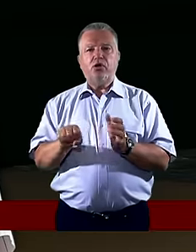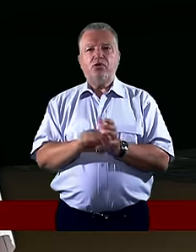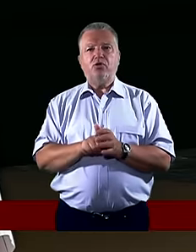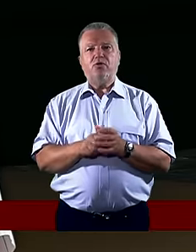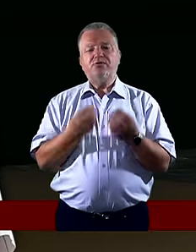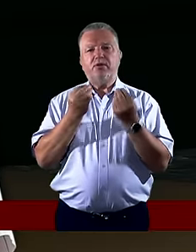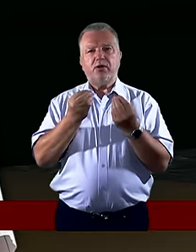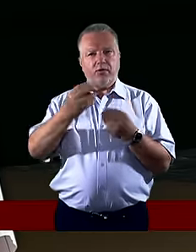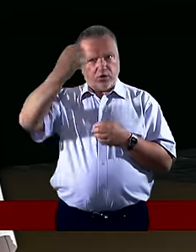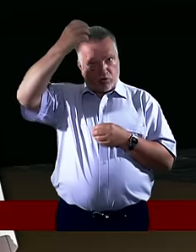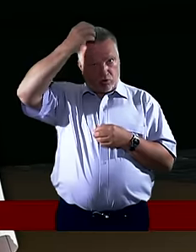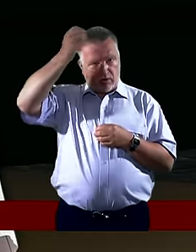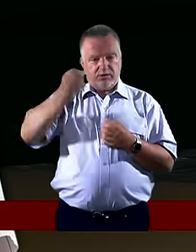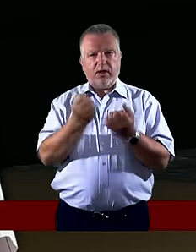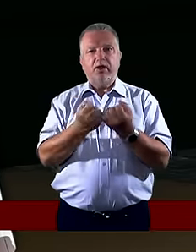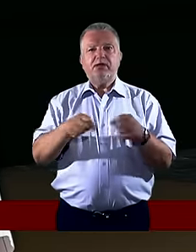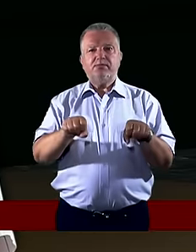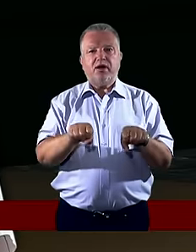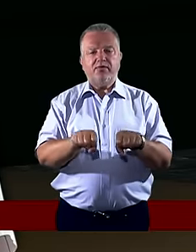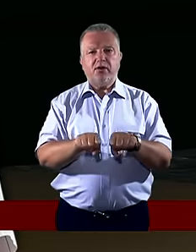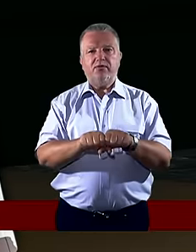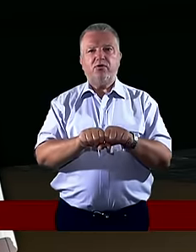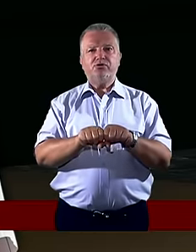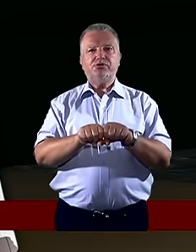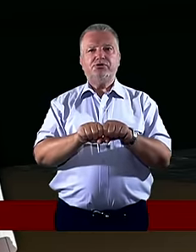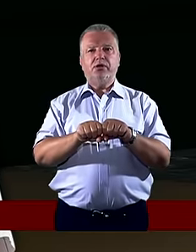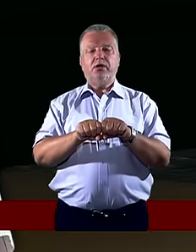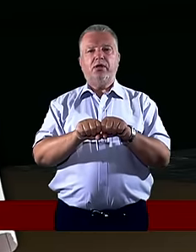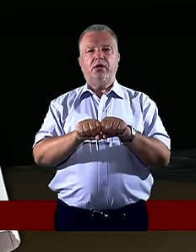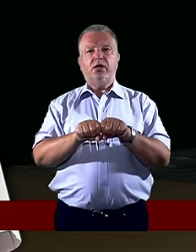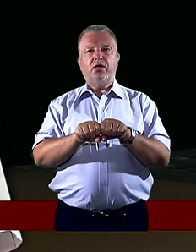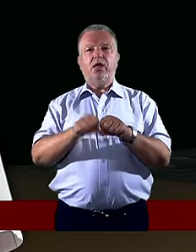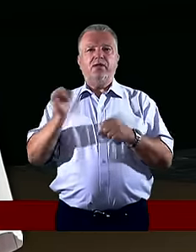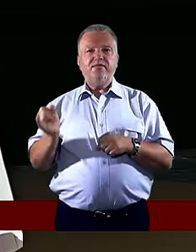i zaprowadzić do wspaniałego królestwa, sprawiedliwości,